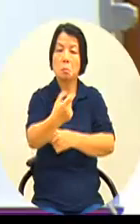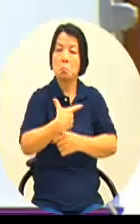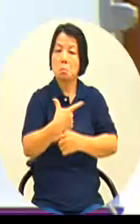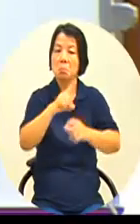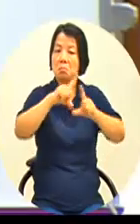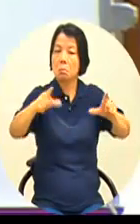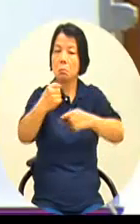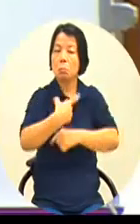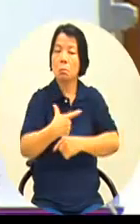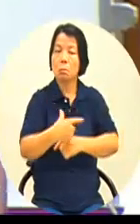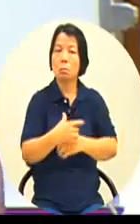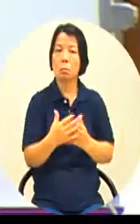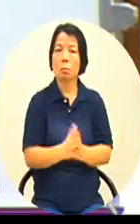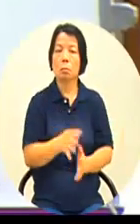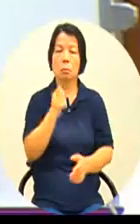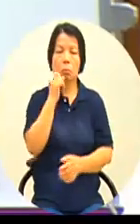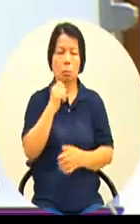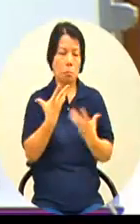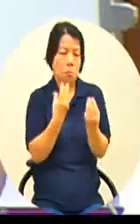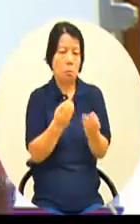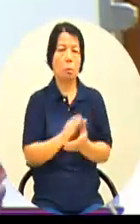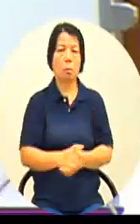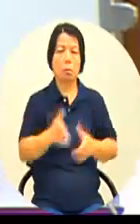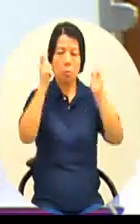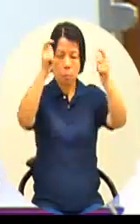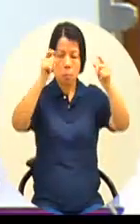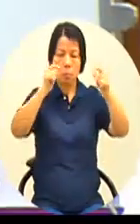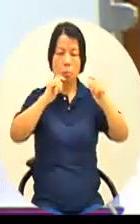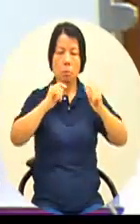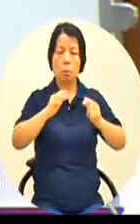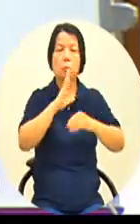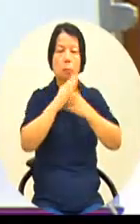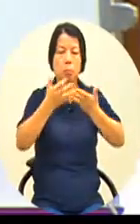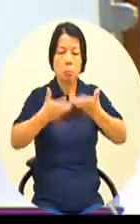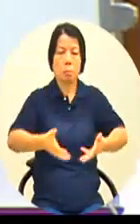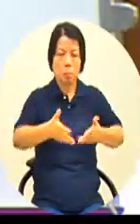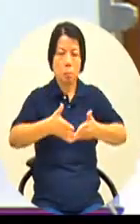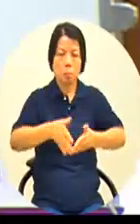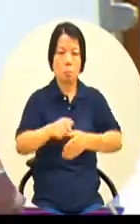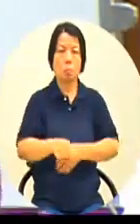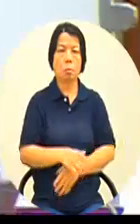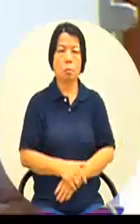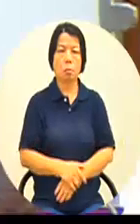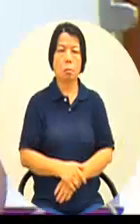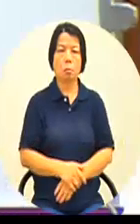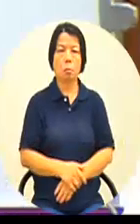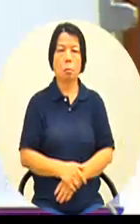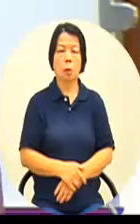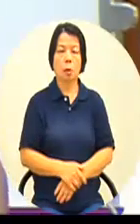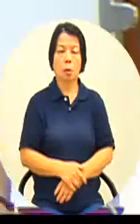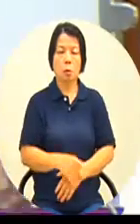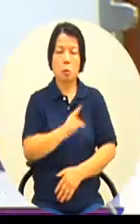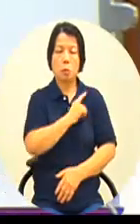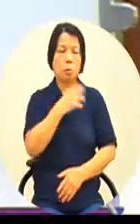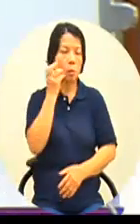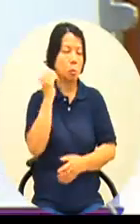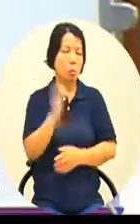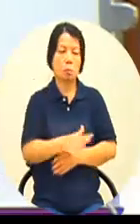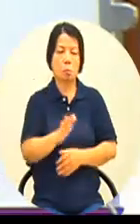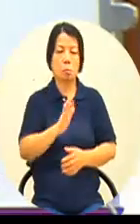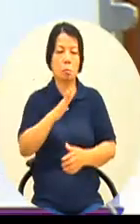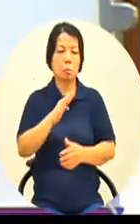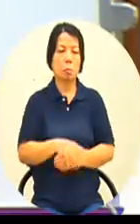吗？那没有啊，高雄是一个重镇啊，咱唔当自贬我们的身价，好吧？好来，